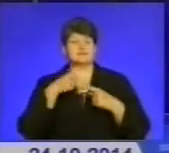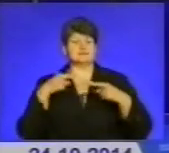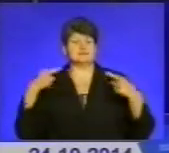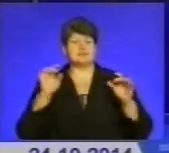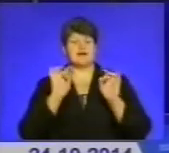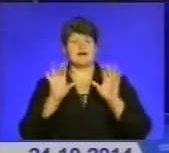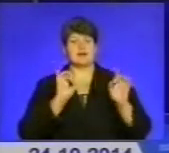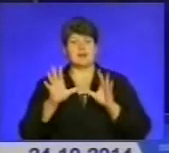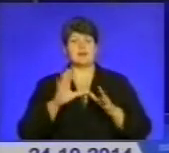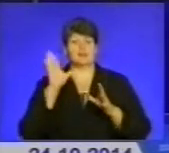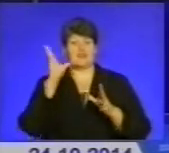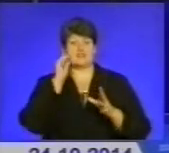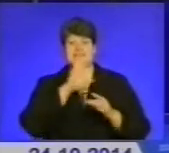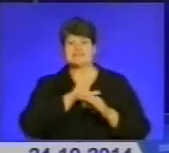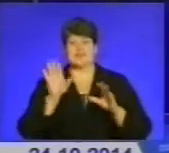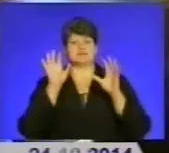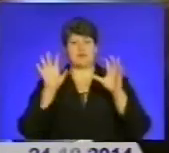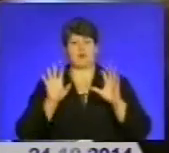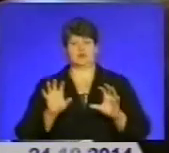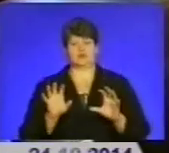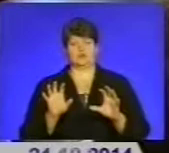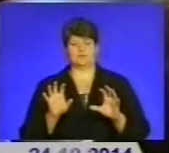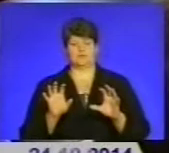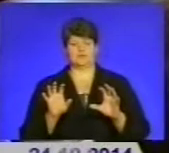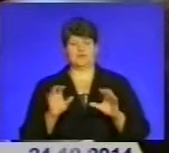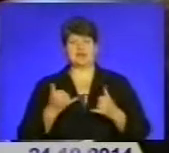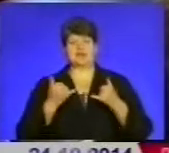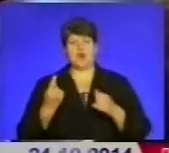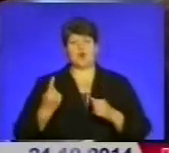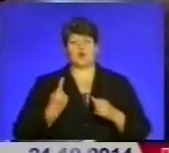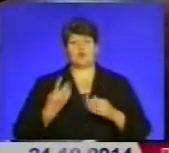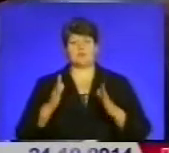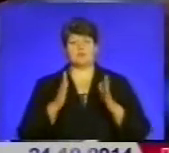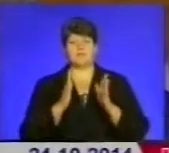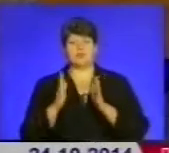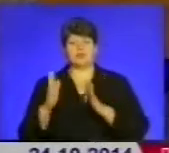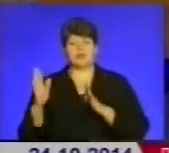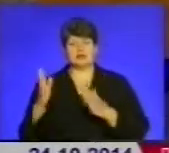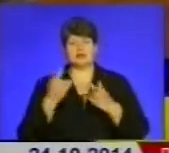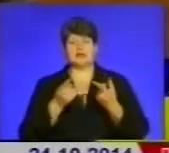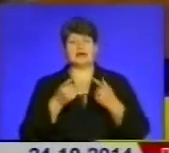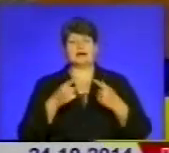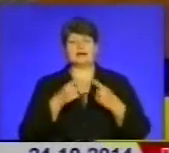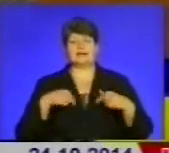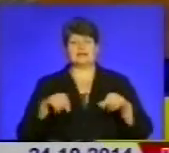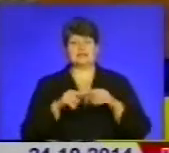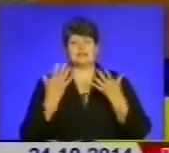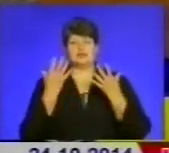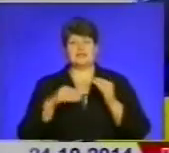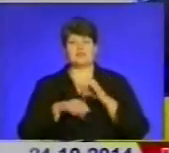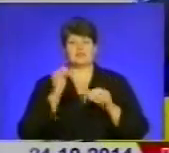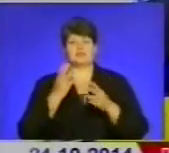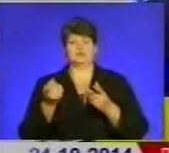реклама буде вважатися незаконною. Для охорони громадського порядку на дільницях у день виборів буде залучено понад